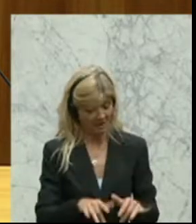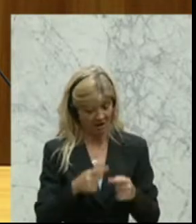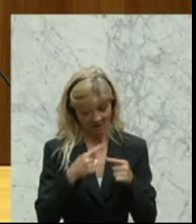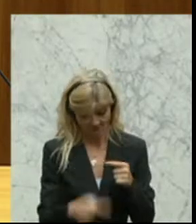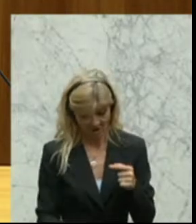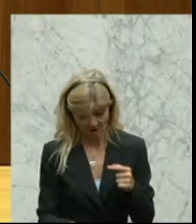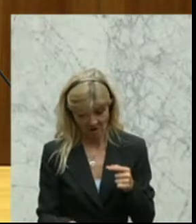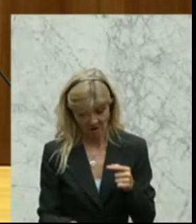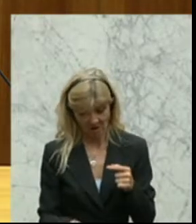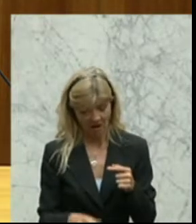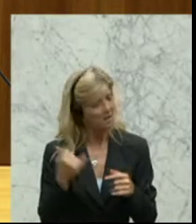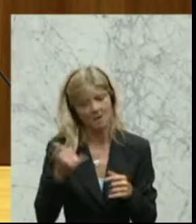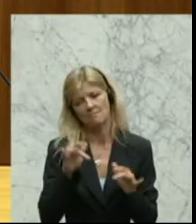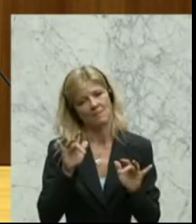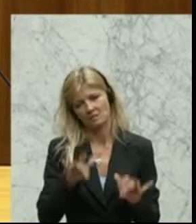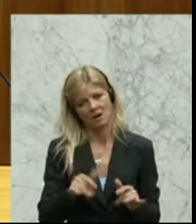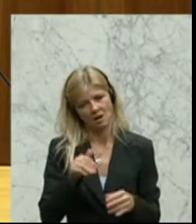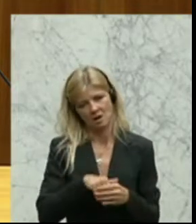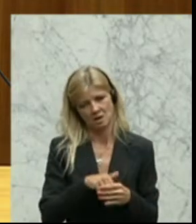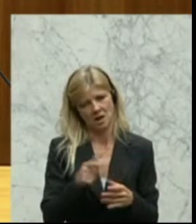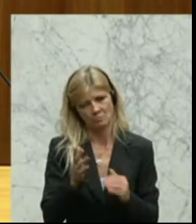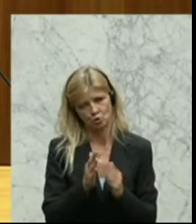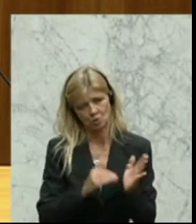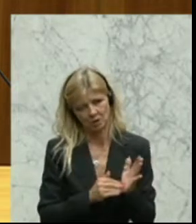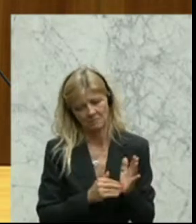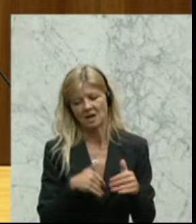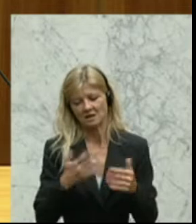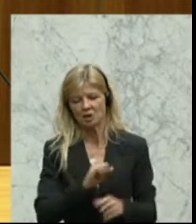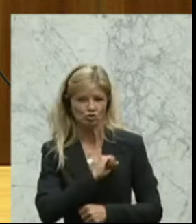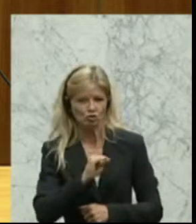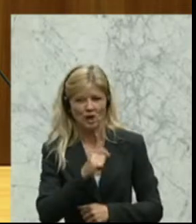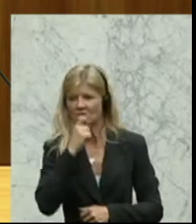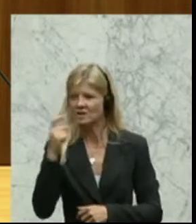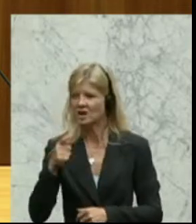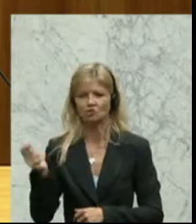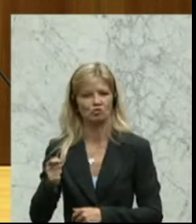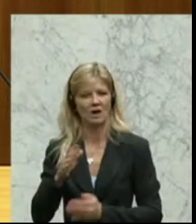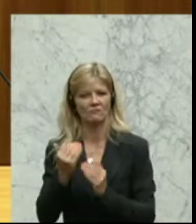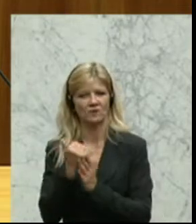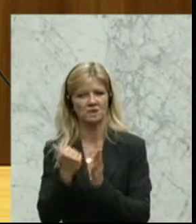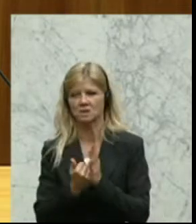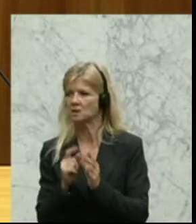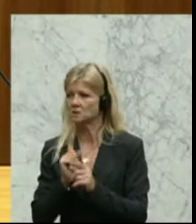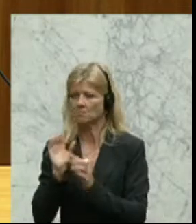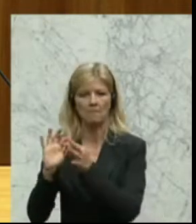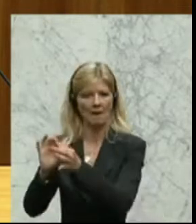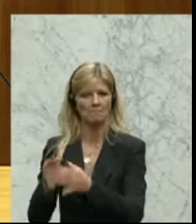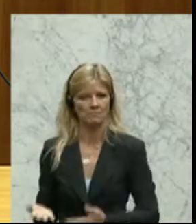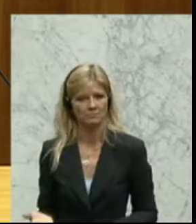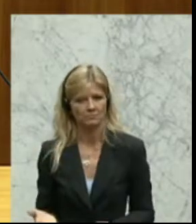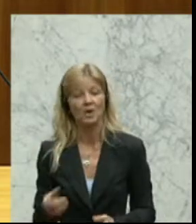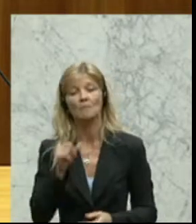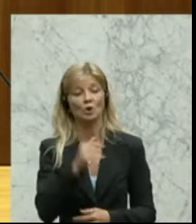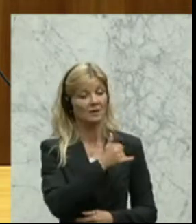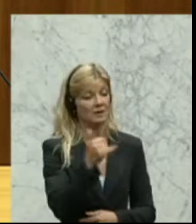System drin, ist der Weg zum Finanzstrafgesetz relativ rasch da. Das heißt, jeder Einzelne wird einen Steuerberater brauchen, um hier zu